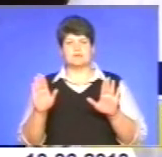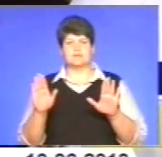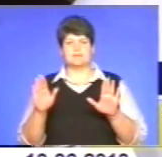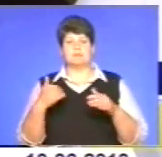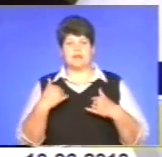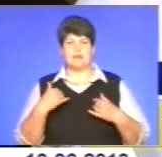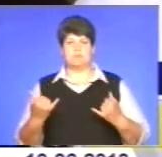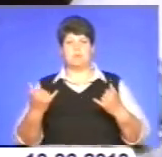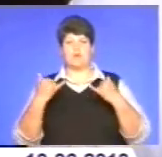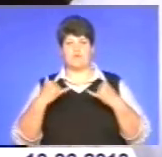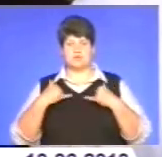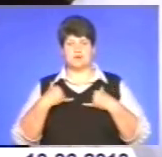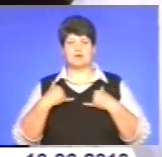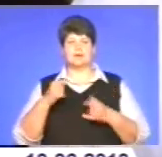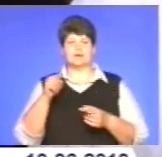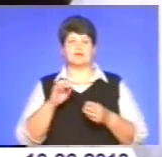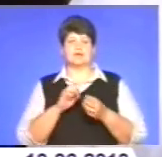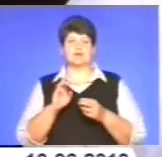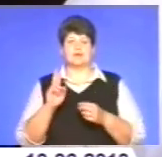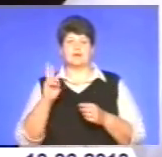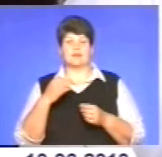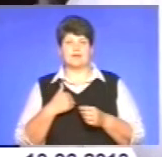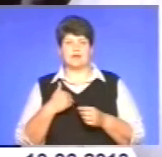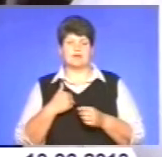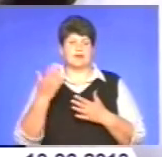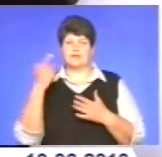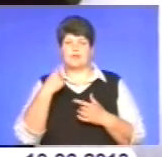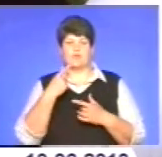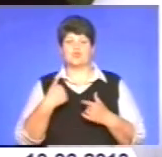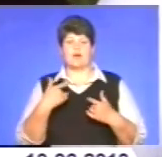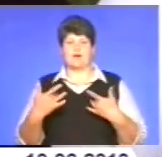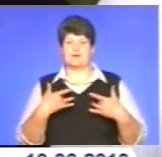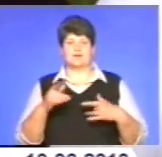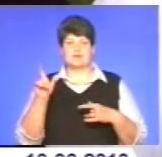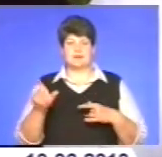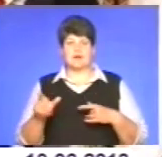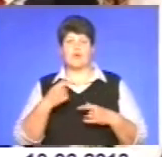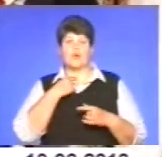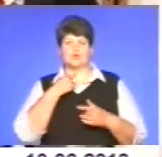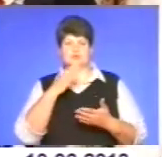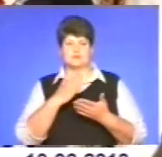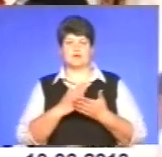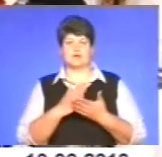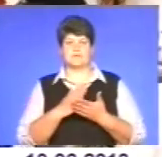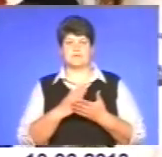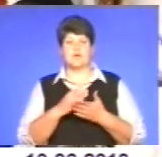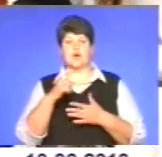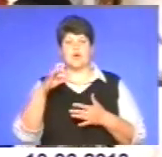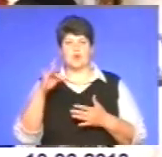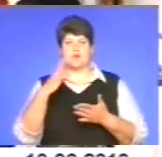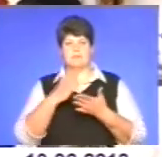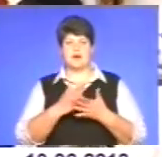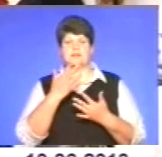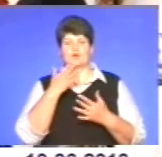мене поважають, так як я знаю, я не кажу, що я такий артист, але голос є. Хор має народну славу та визнання